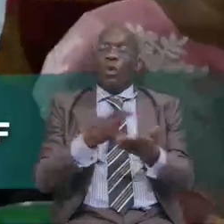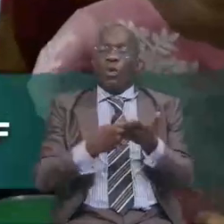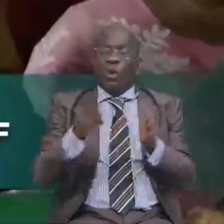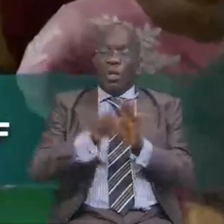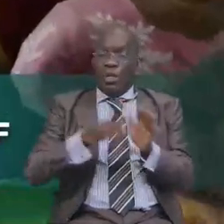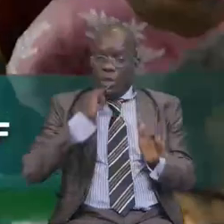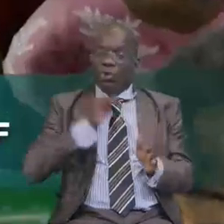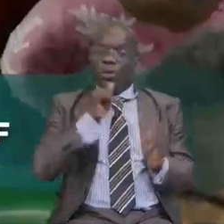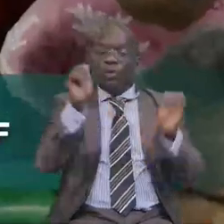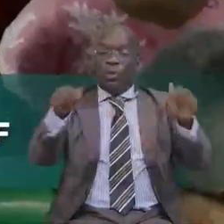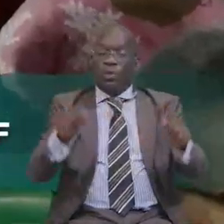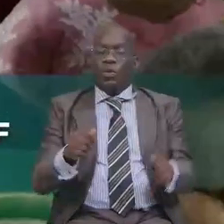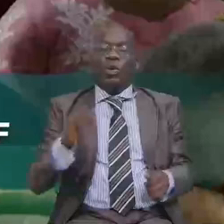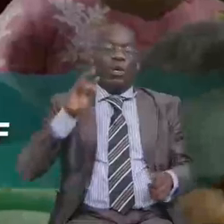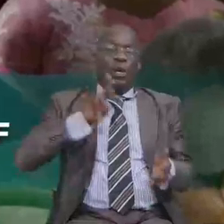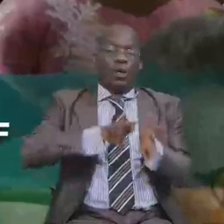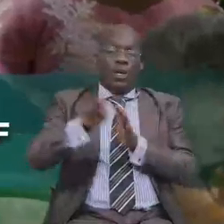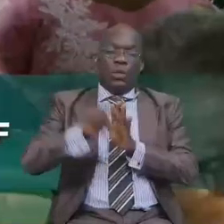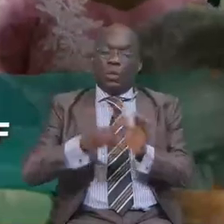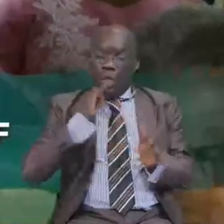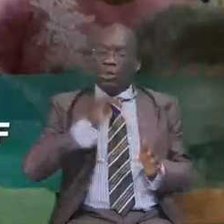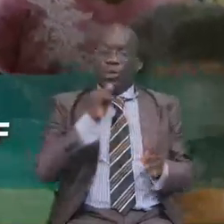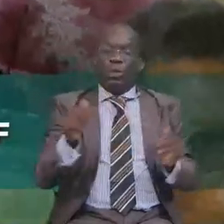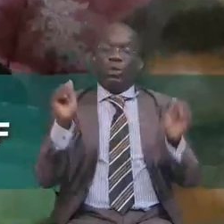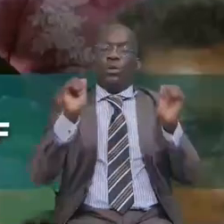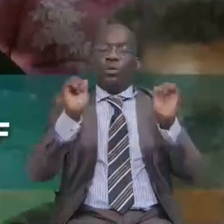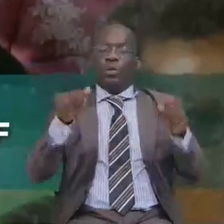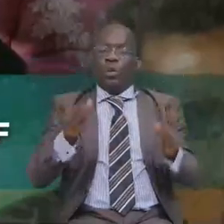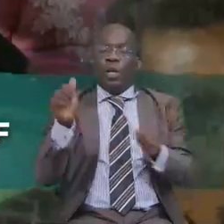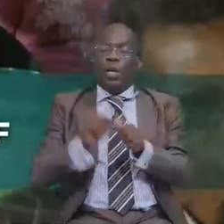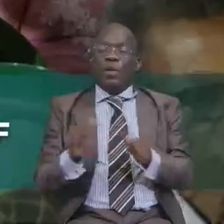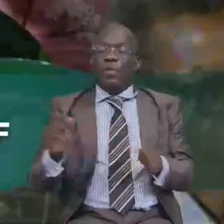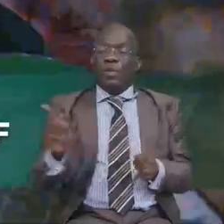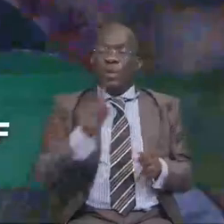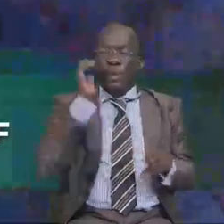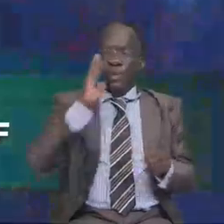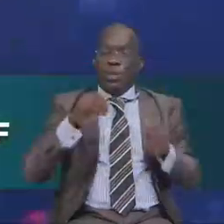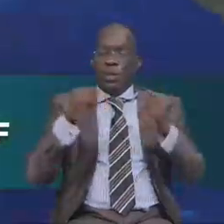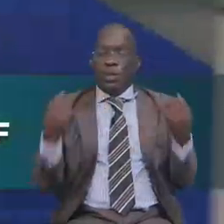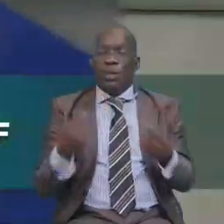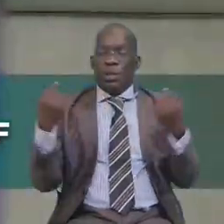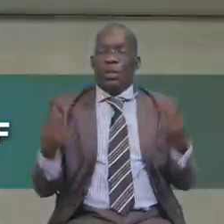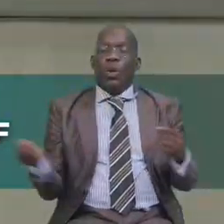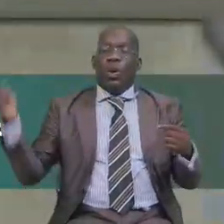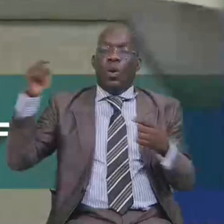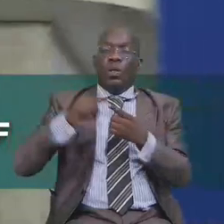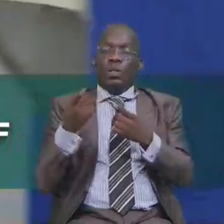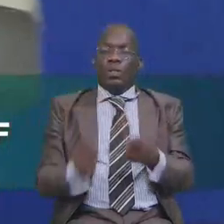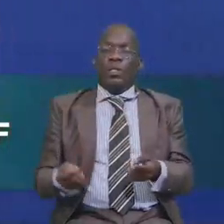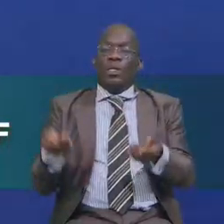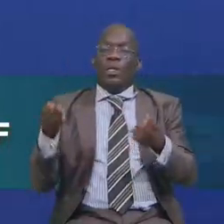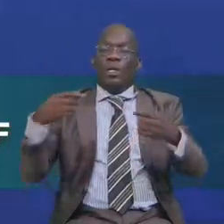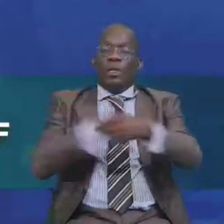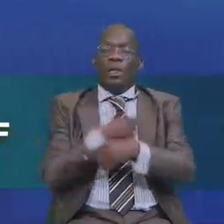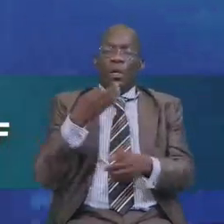n'est pas possible. Oh, tout le monde va pécher jusqu'au jour de leur mort. Et